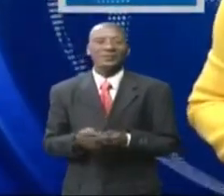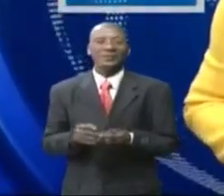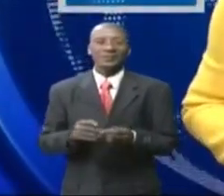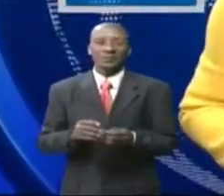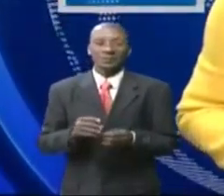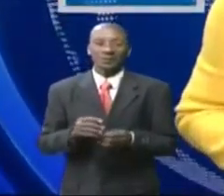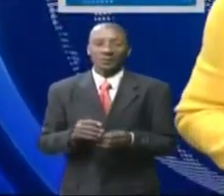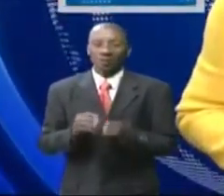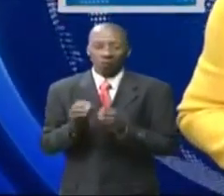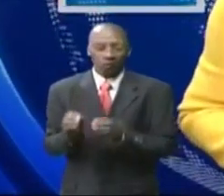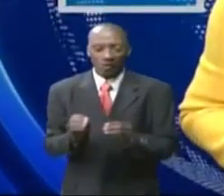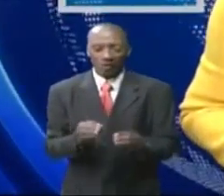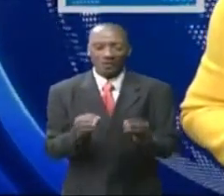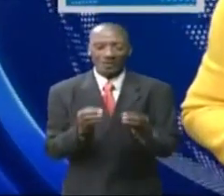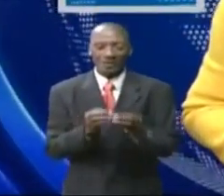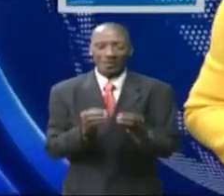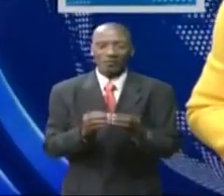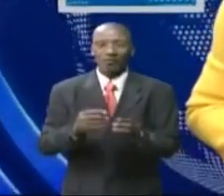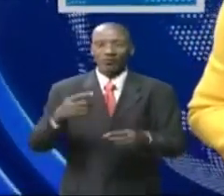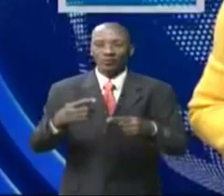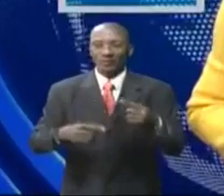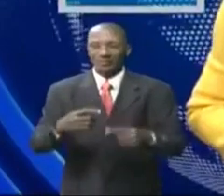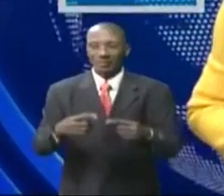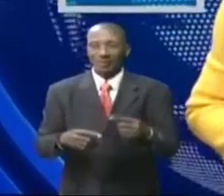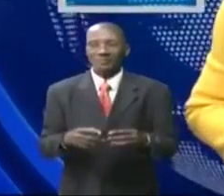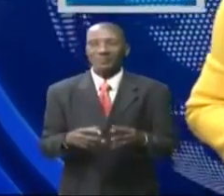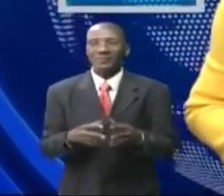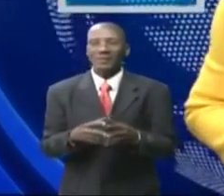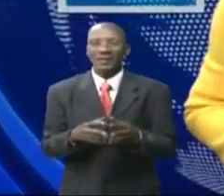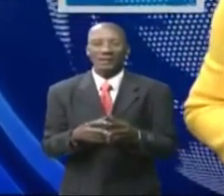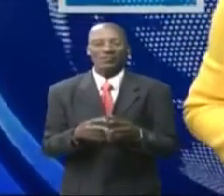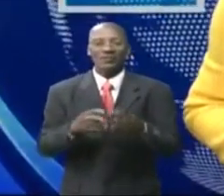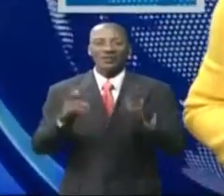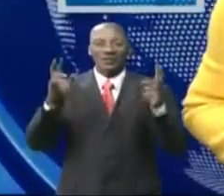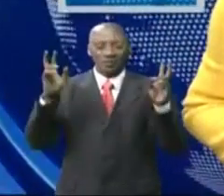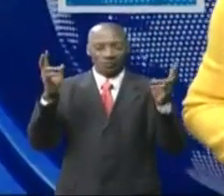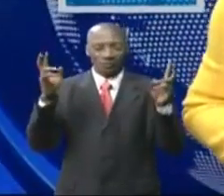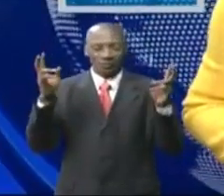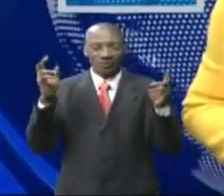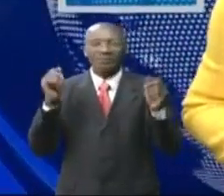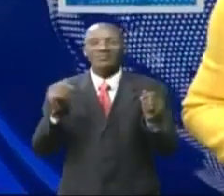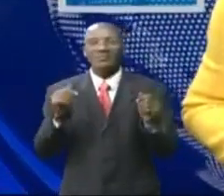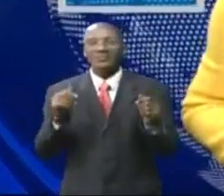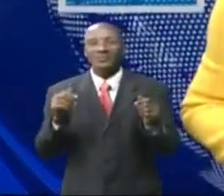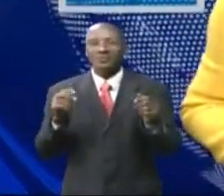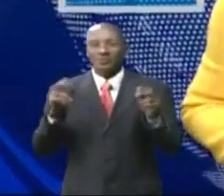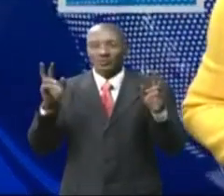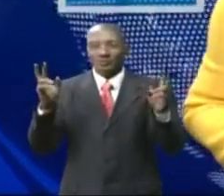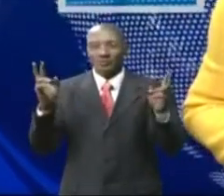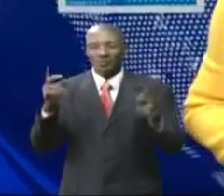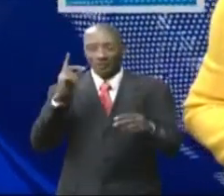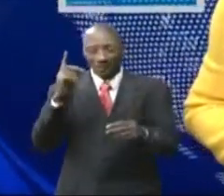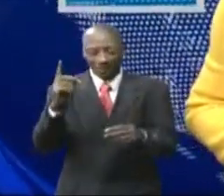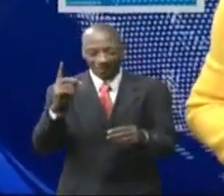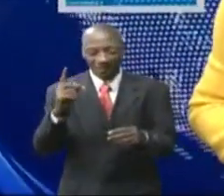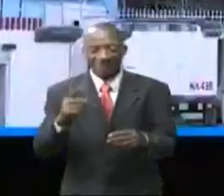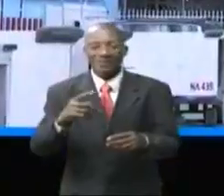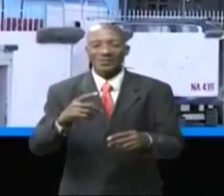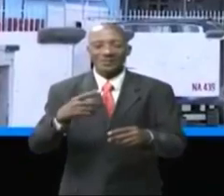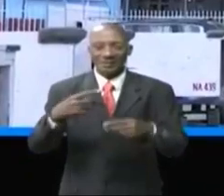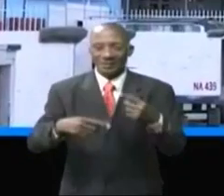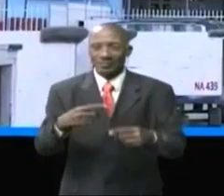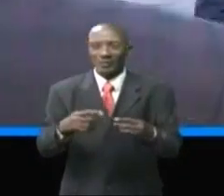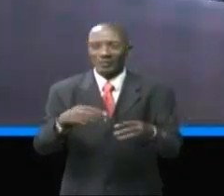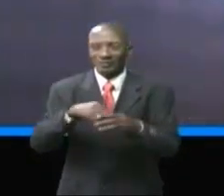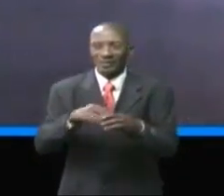le thème « Le défi du contrôle des finances publiques en RDC ». José Baïtouambo nous en dit plus. À